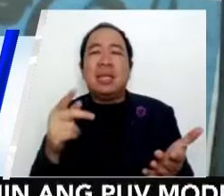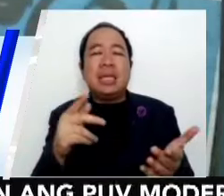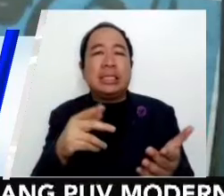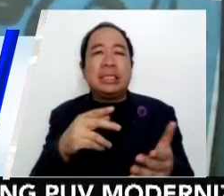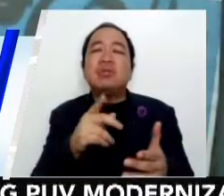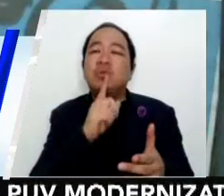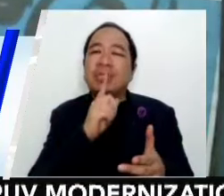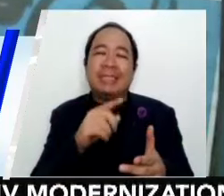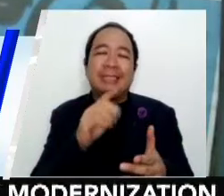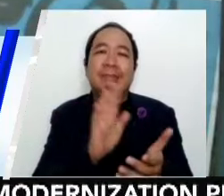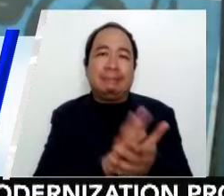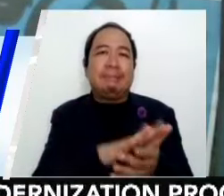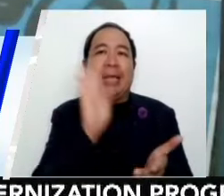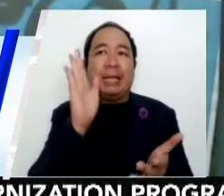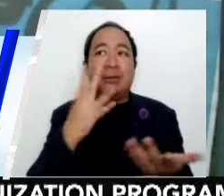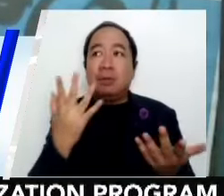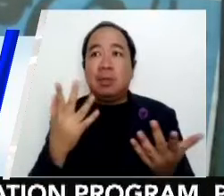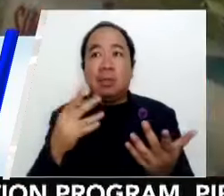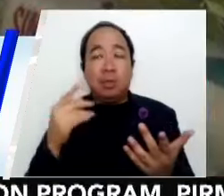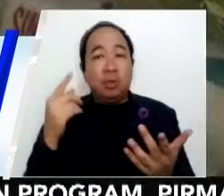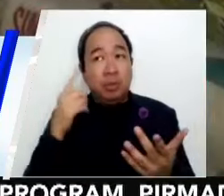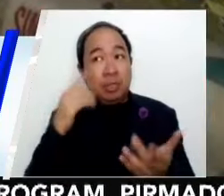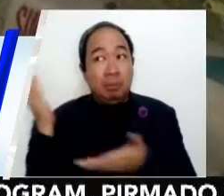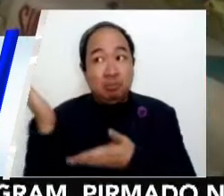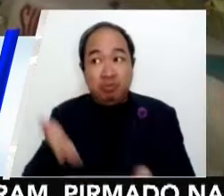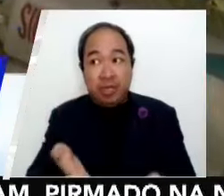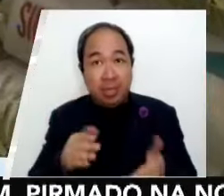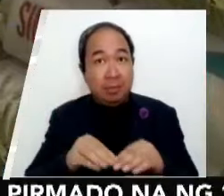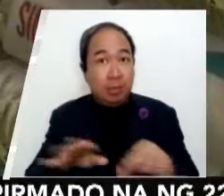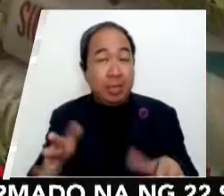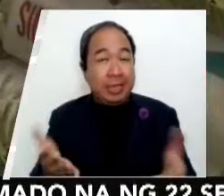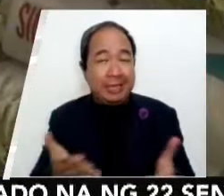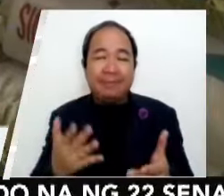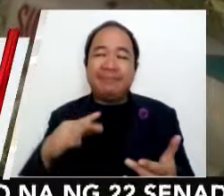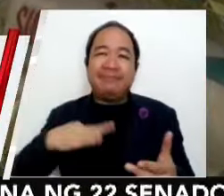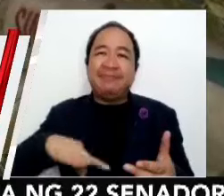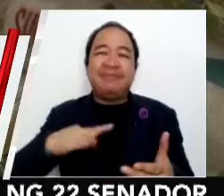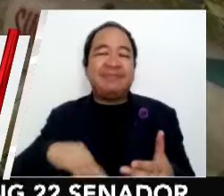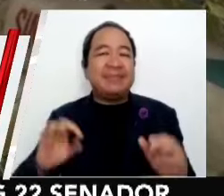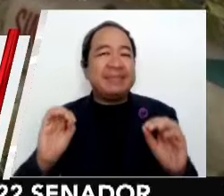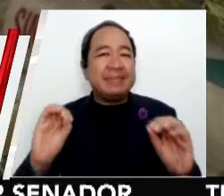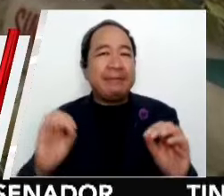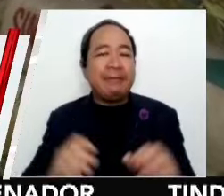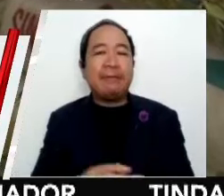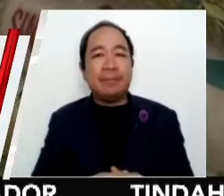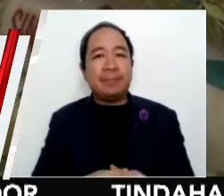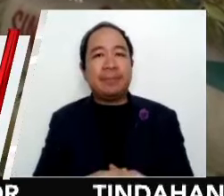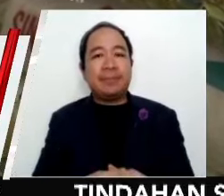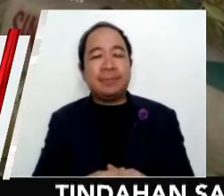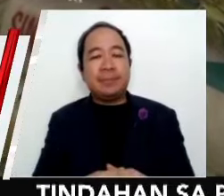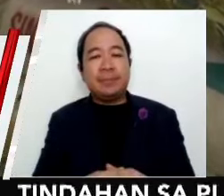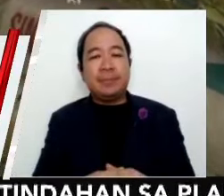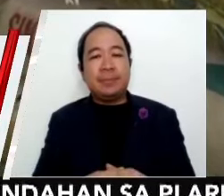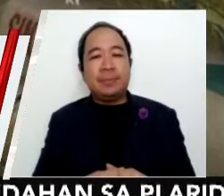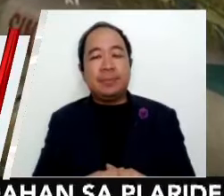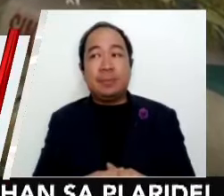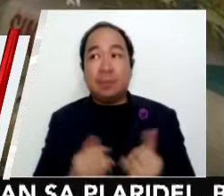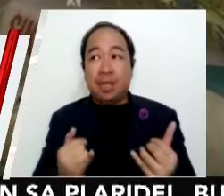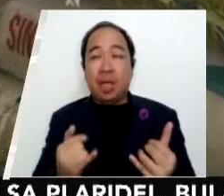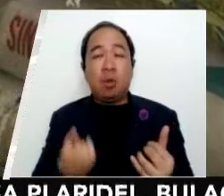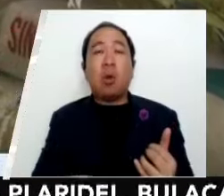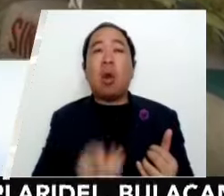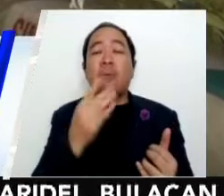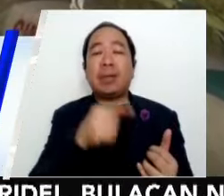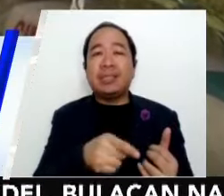probinsya hanggang dito sa mga pamilihan. Siyempre, sa presyo po ng palay ngayon, medyo